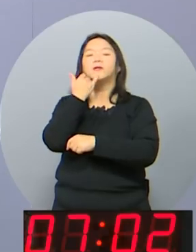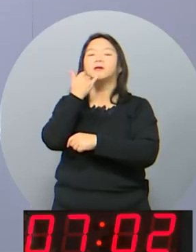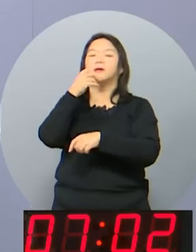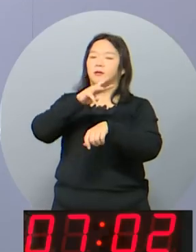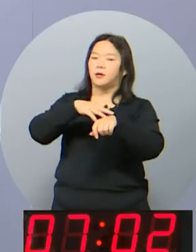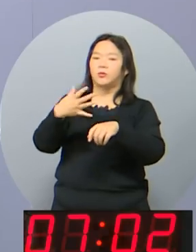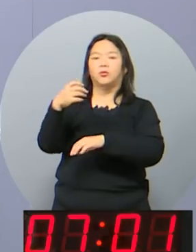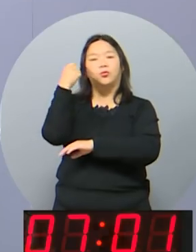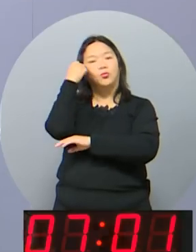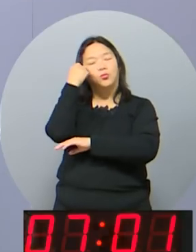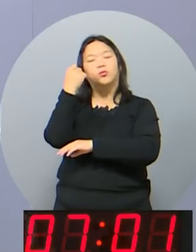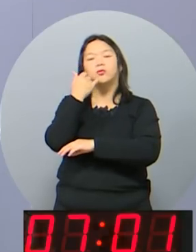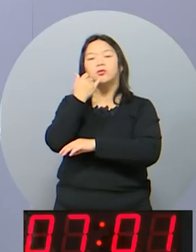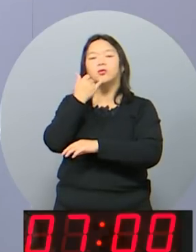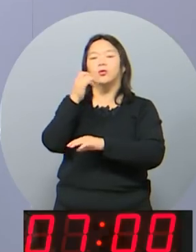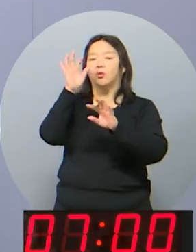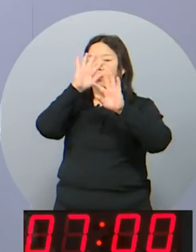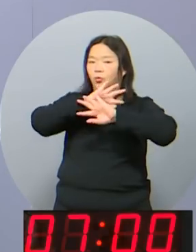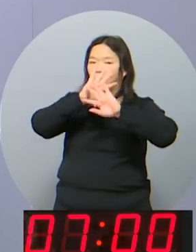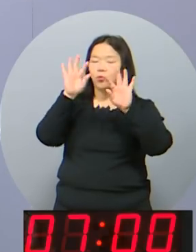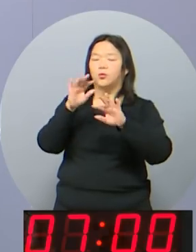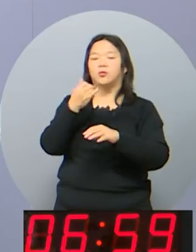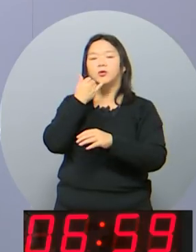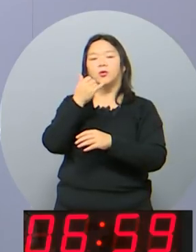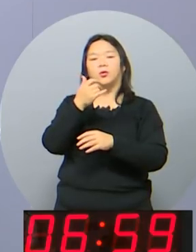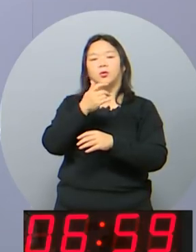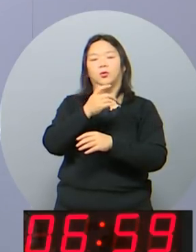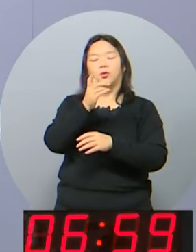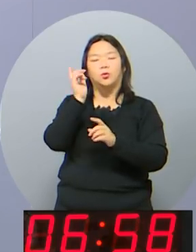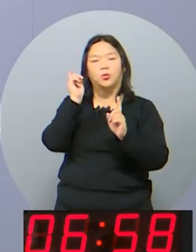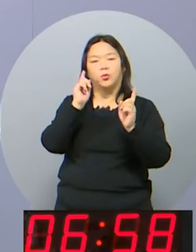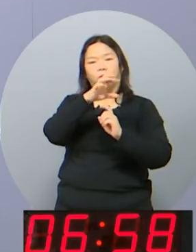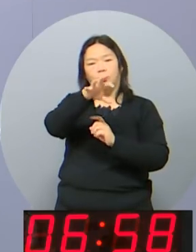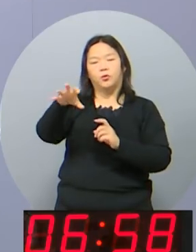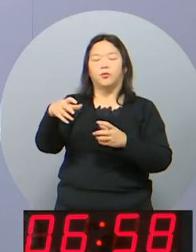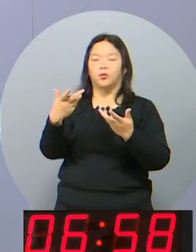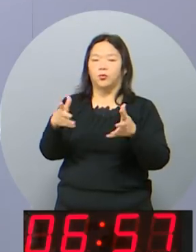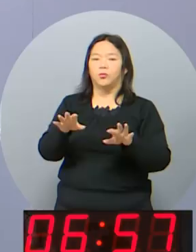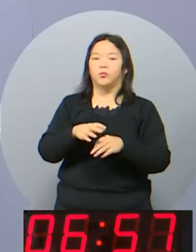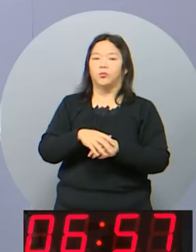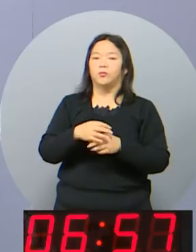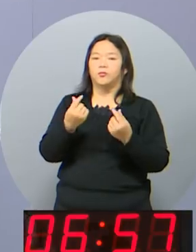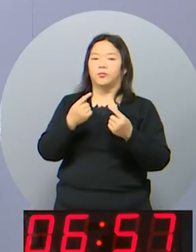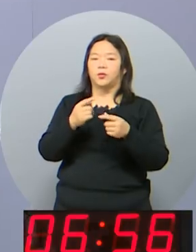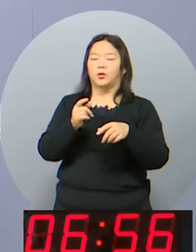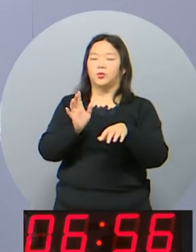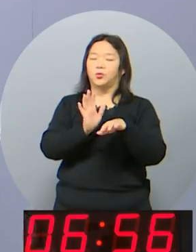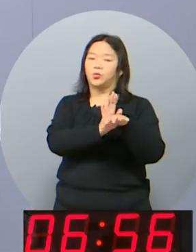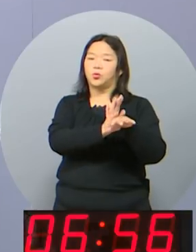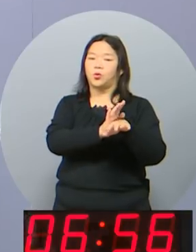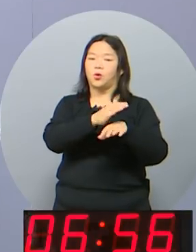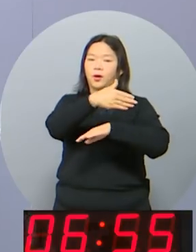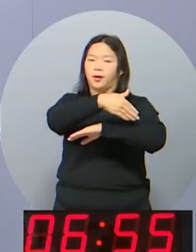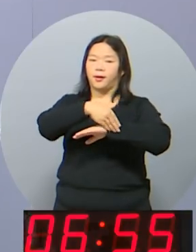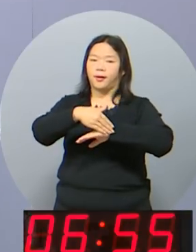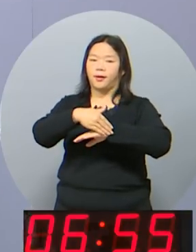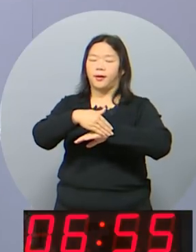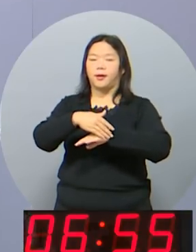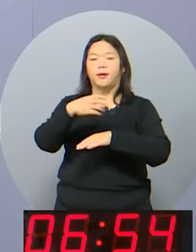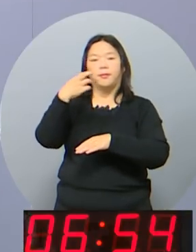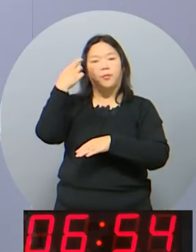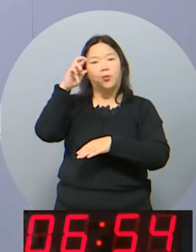淡水过夜，然后他们的旅游点也非常的多，比如左岸时尚博物